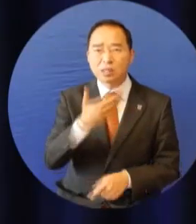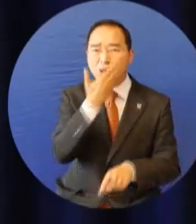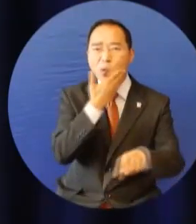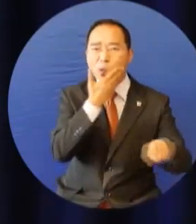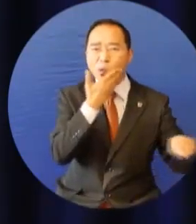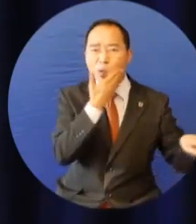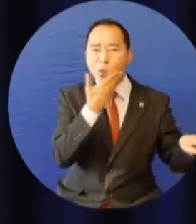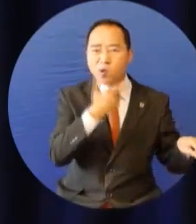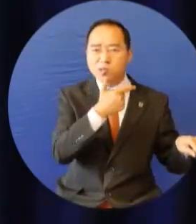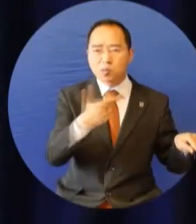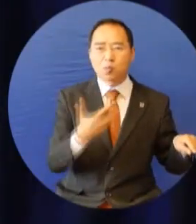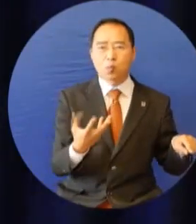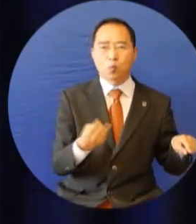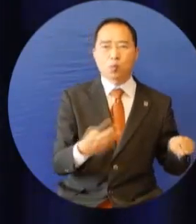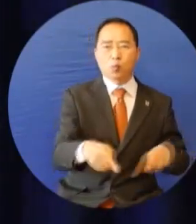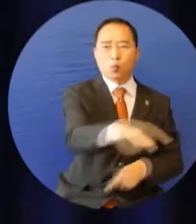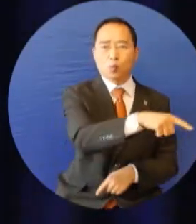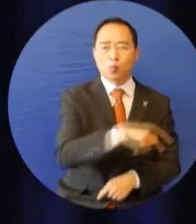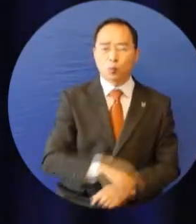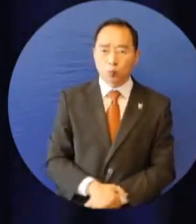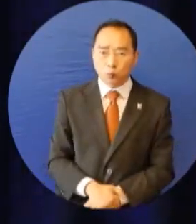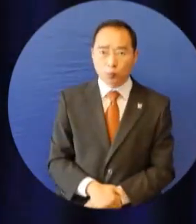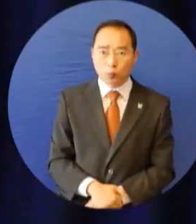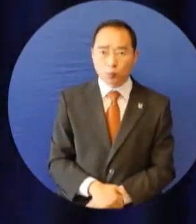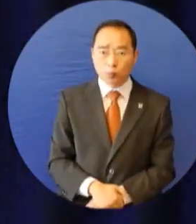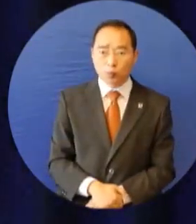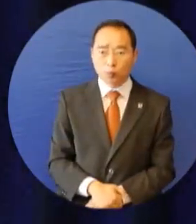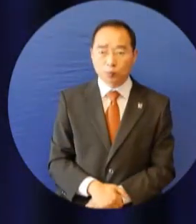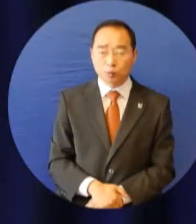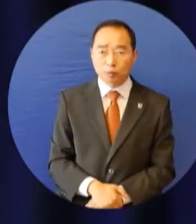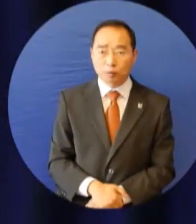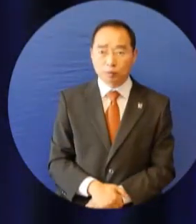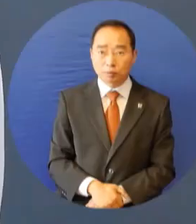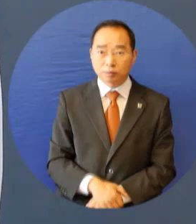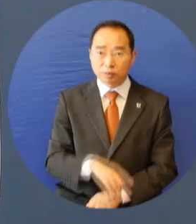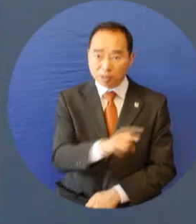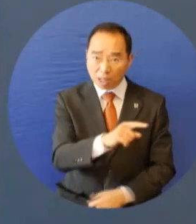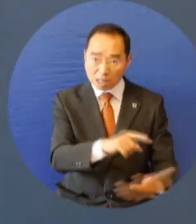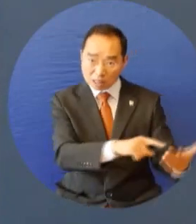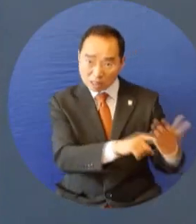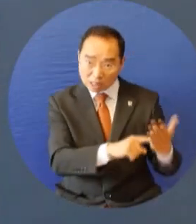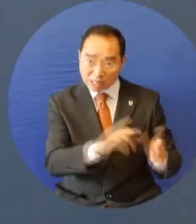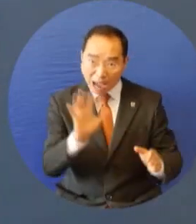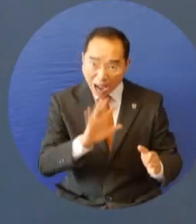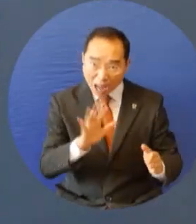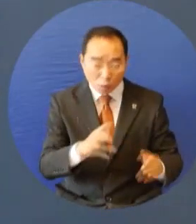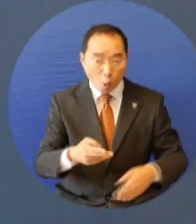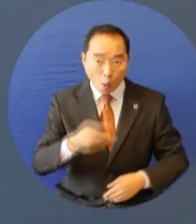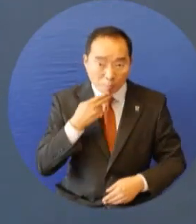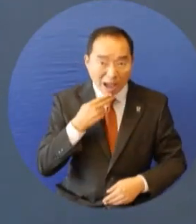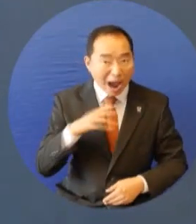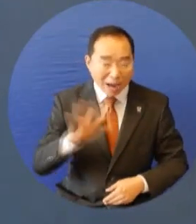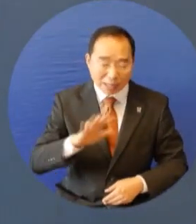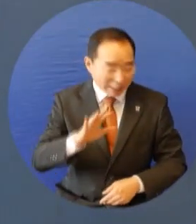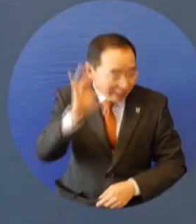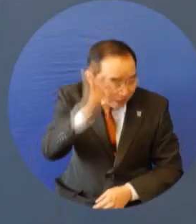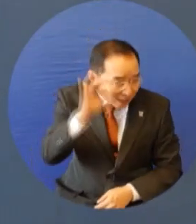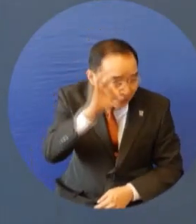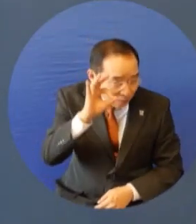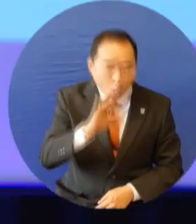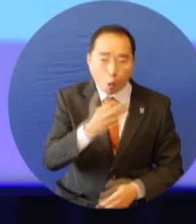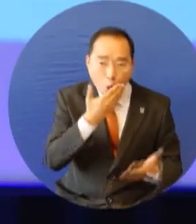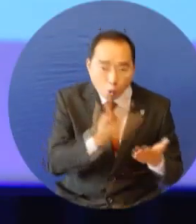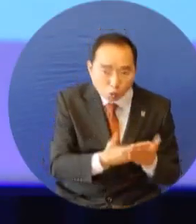그렇지만 그것보다도 엄청난 걸 가지고 있습니다. 네. 드러내지 않았다고 해서 없는 게